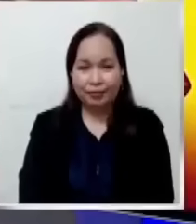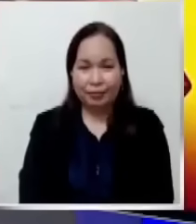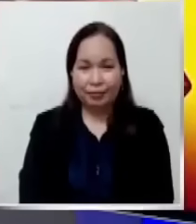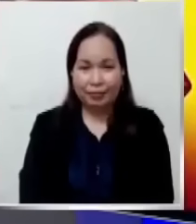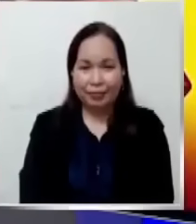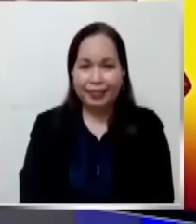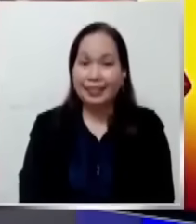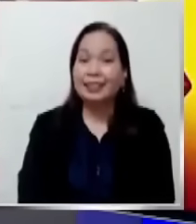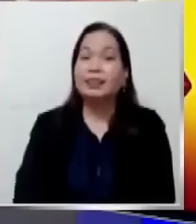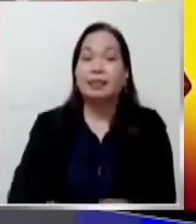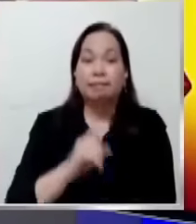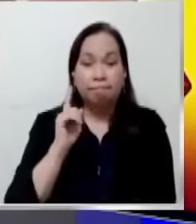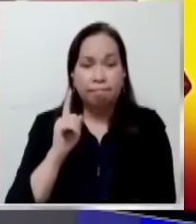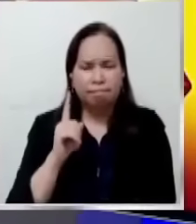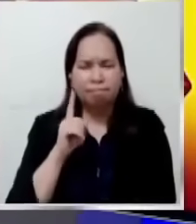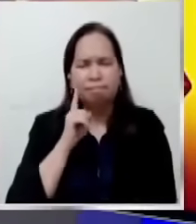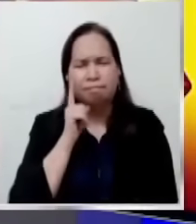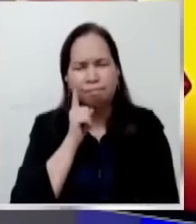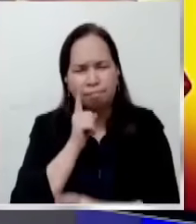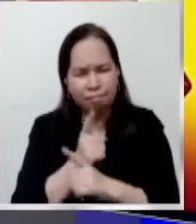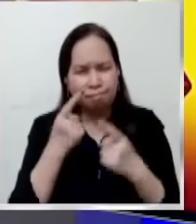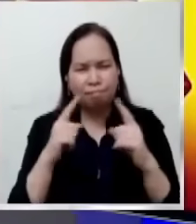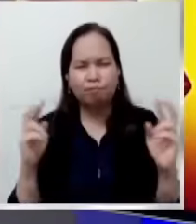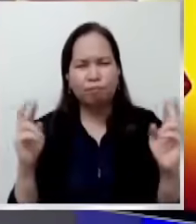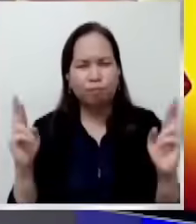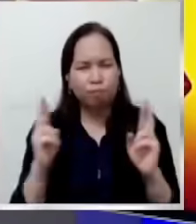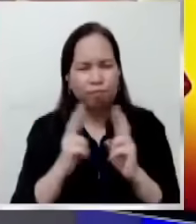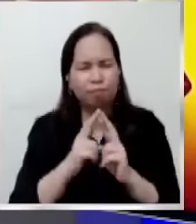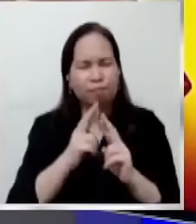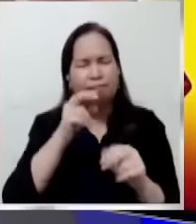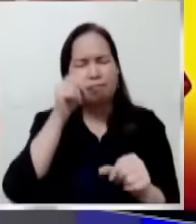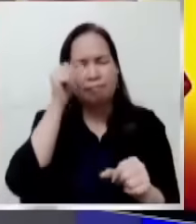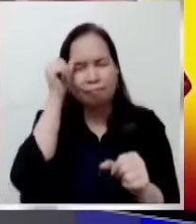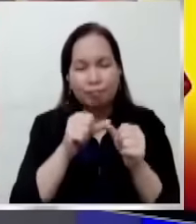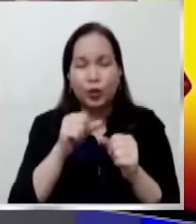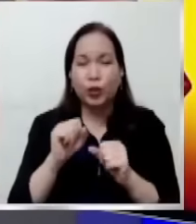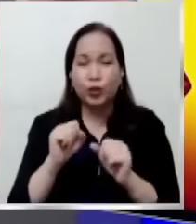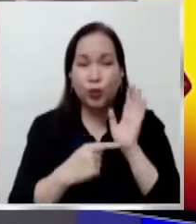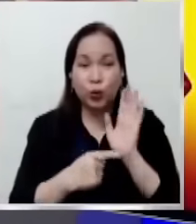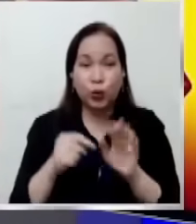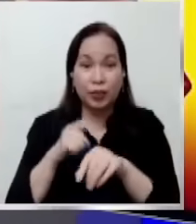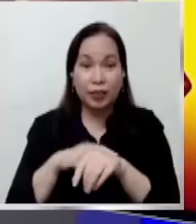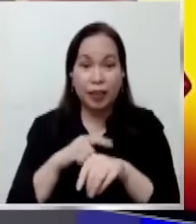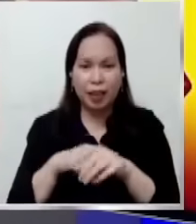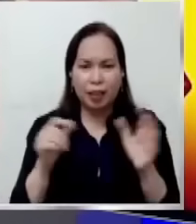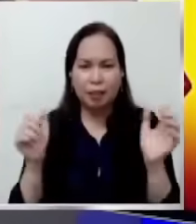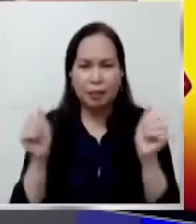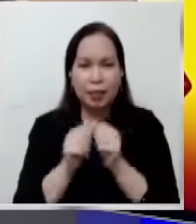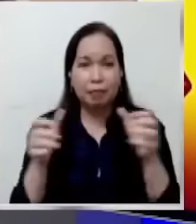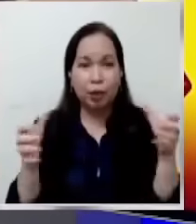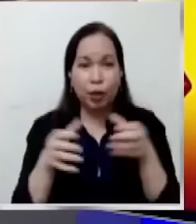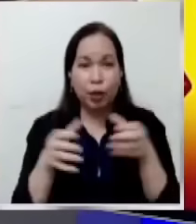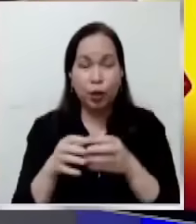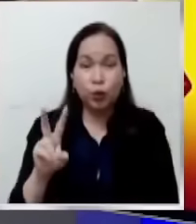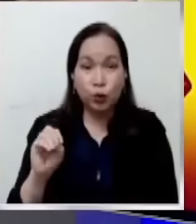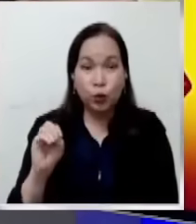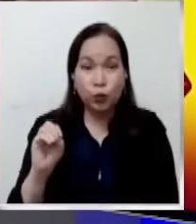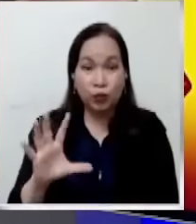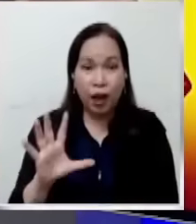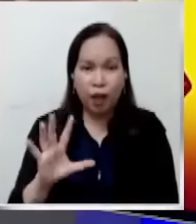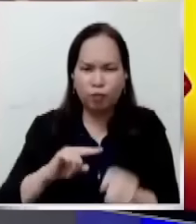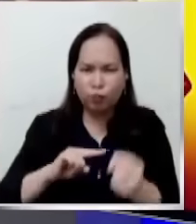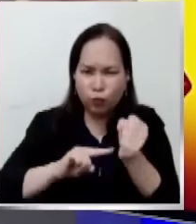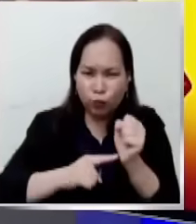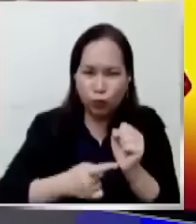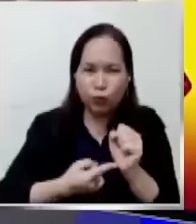One big memorable reunion ang naganap sa It's Showtime ng Magsama-sama, Roon, ang 2005 original cast ng Encantadia.